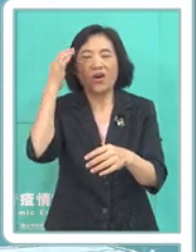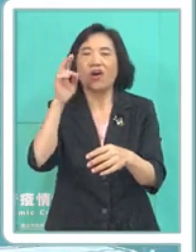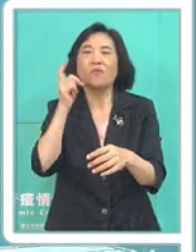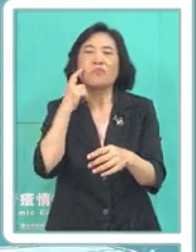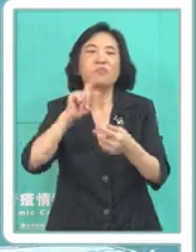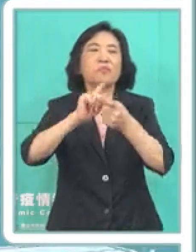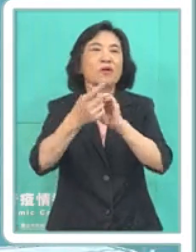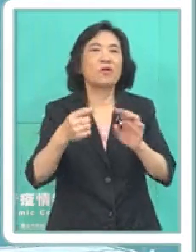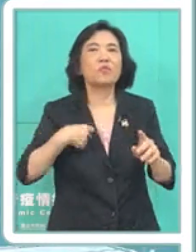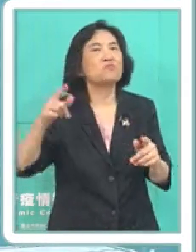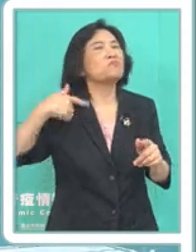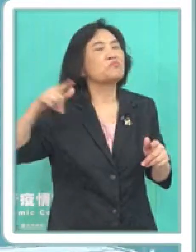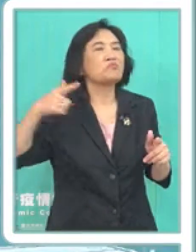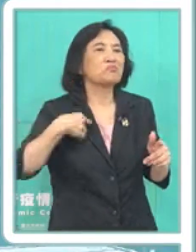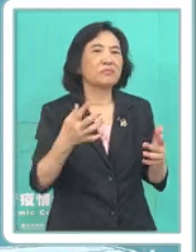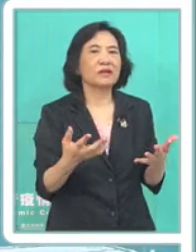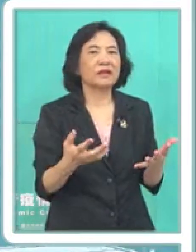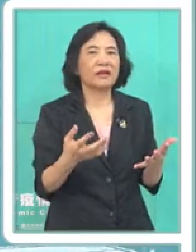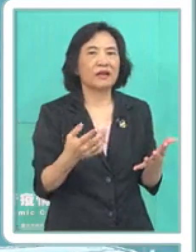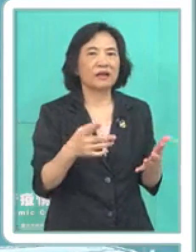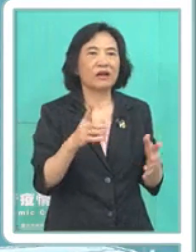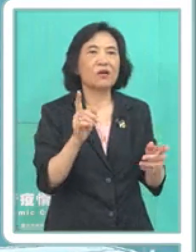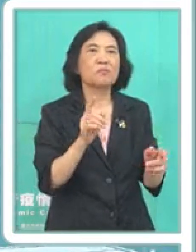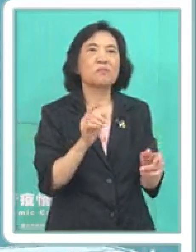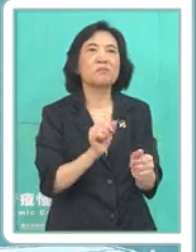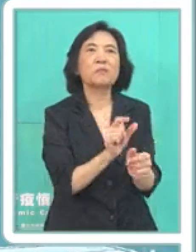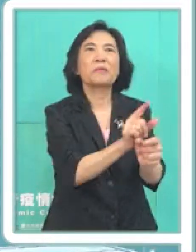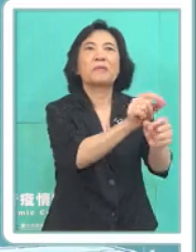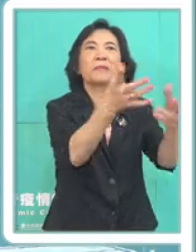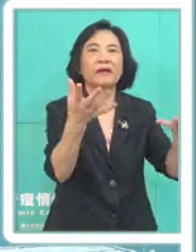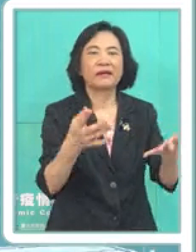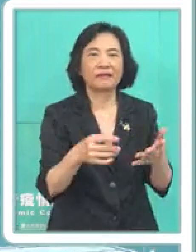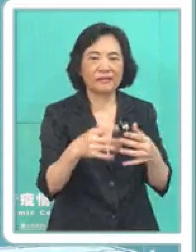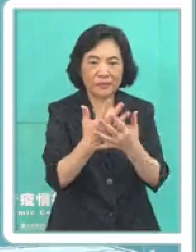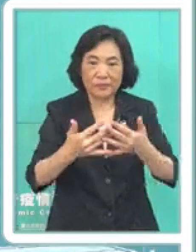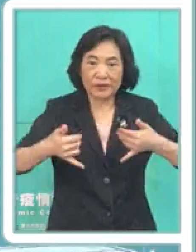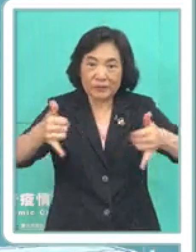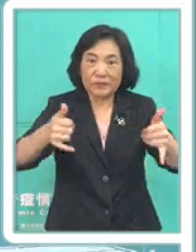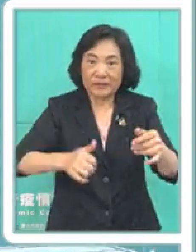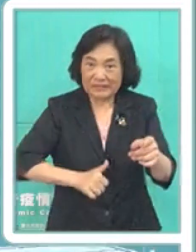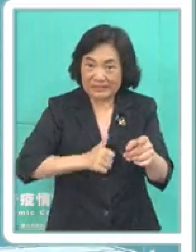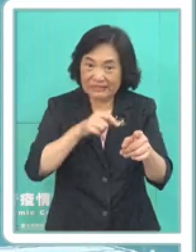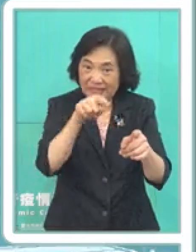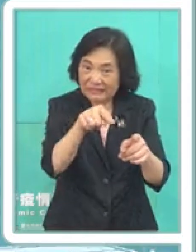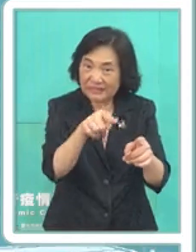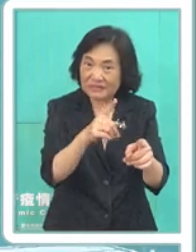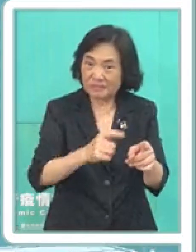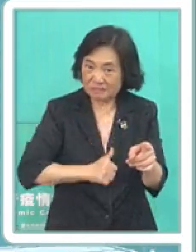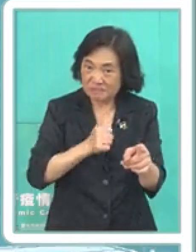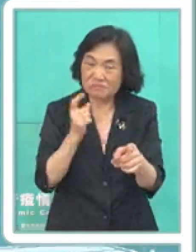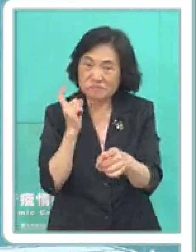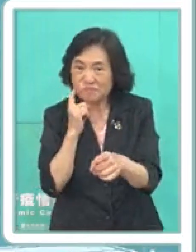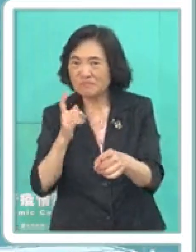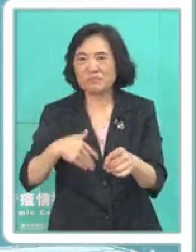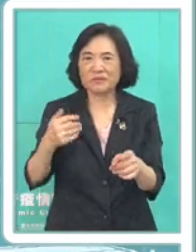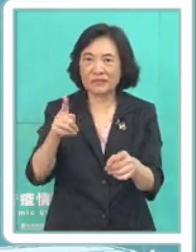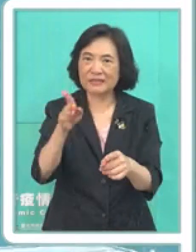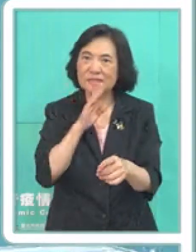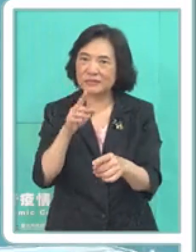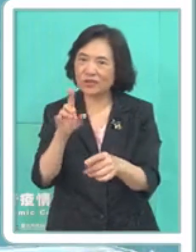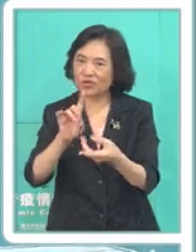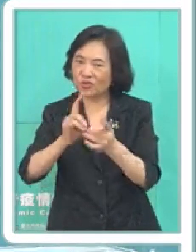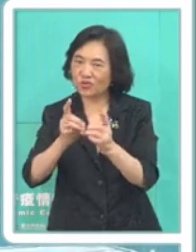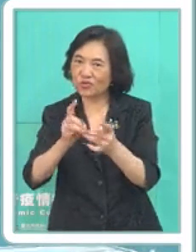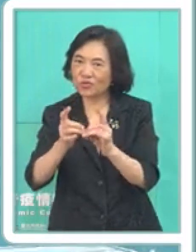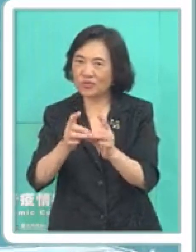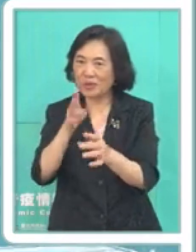在现阶段哦，网络的世界常常不晓得这个教到底是不是反串呢？搞不清楚。